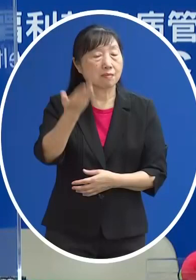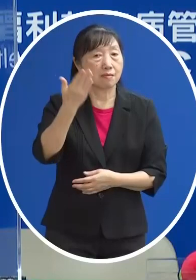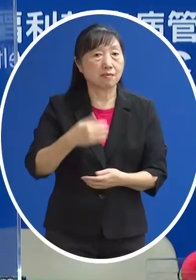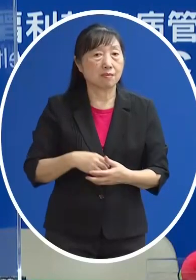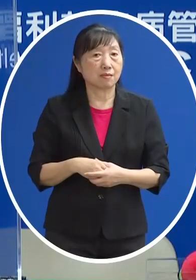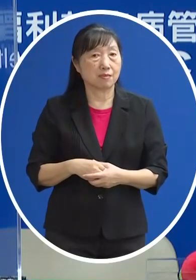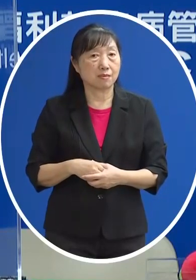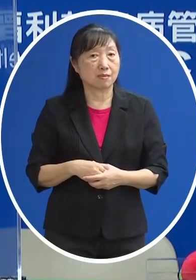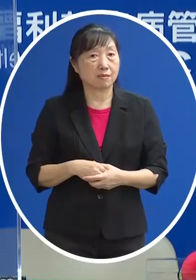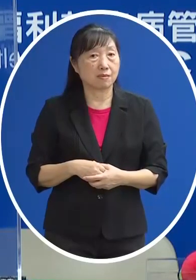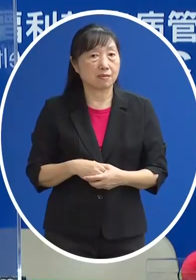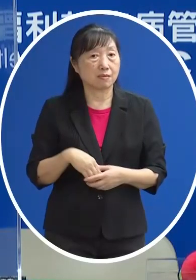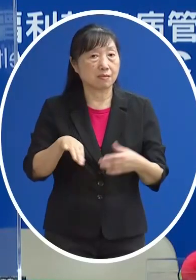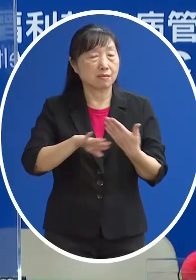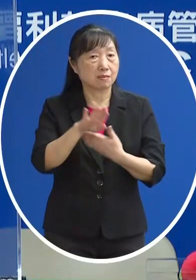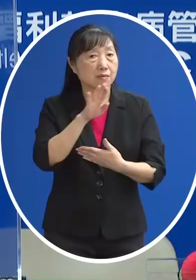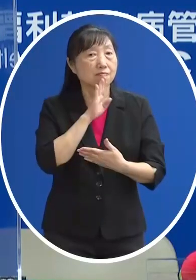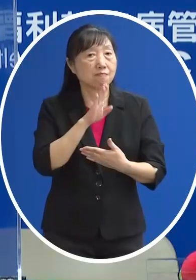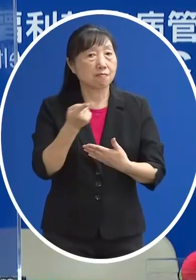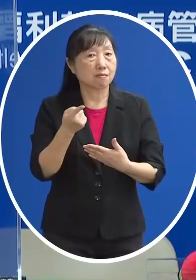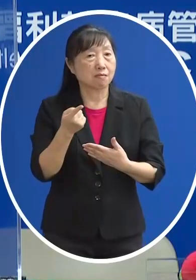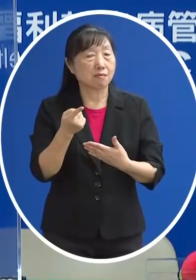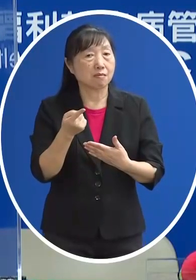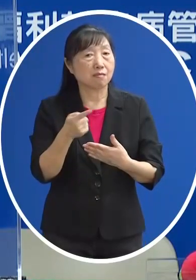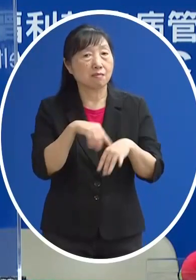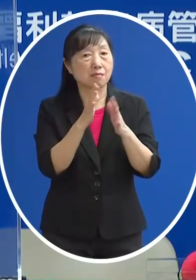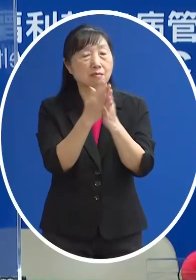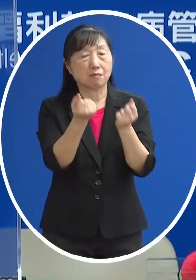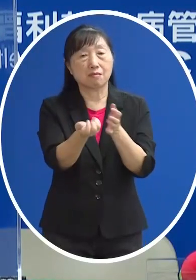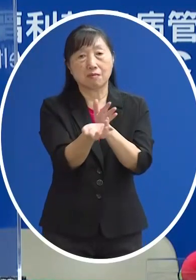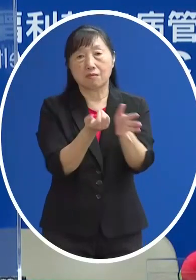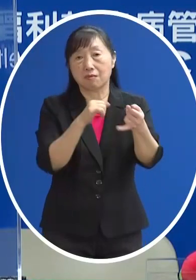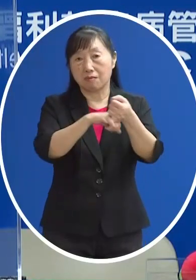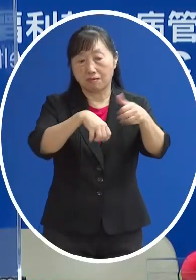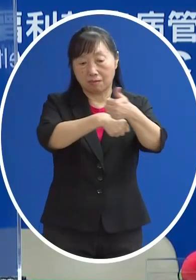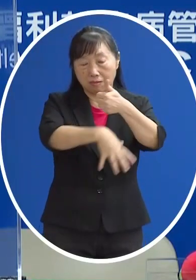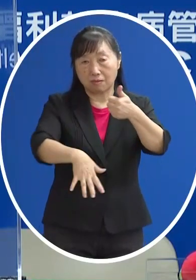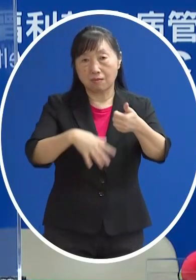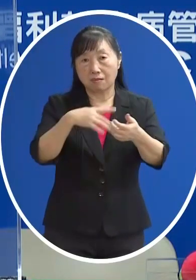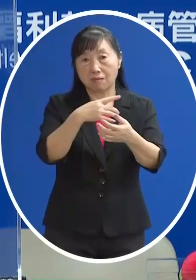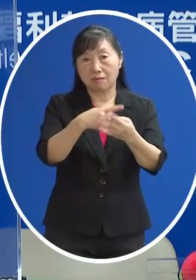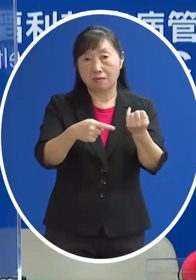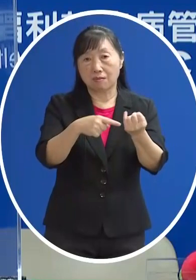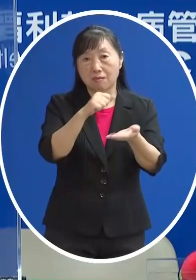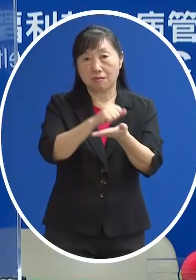的，然后其他可以放在预约平台，大概是42万剂，